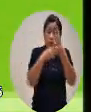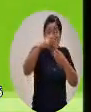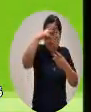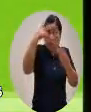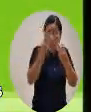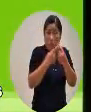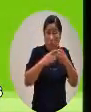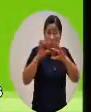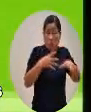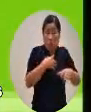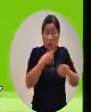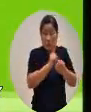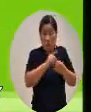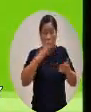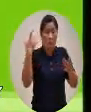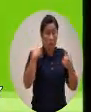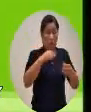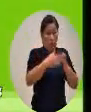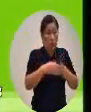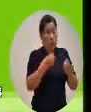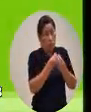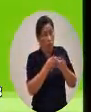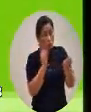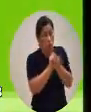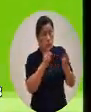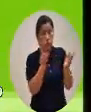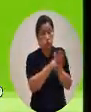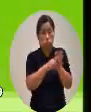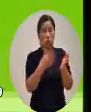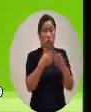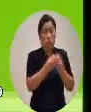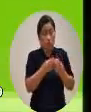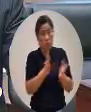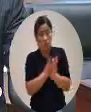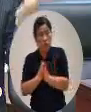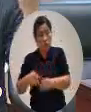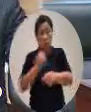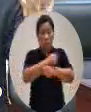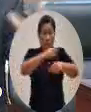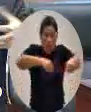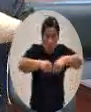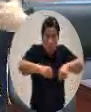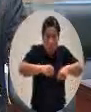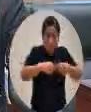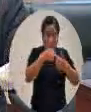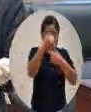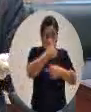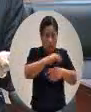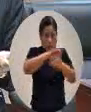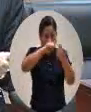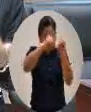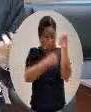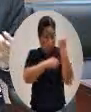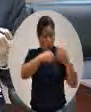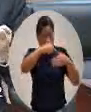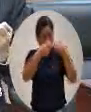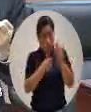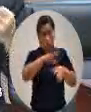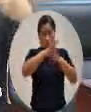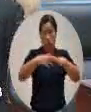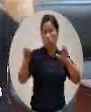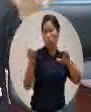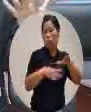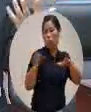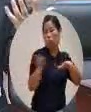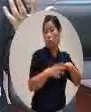應變中心裡面要該怎麼做把氣候變遷的因素也拉進去甚至把設計標準法制架構全部都改變甚至